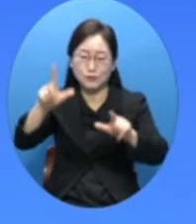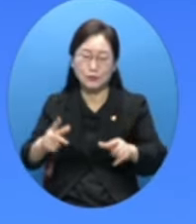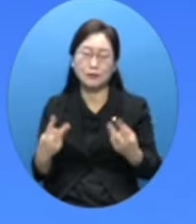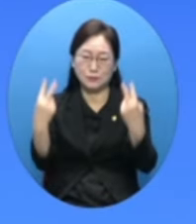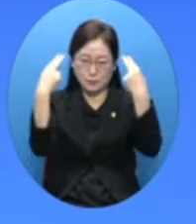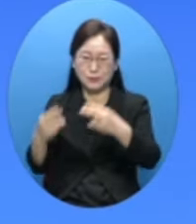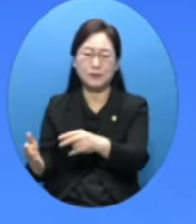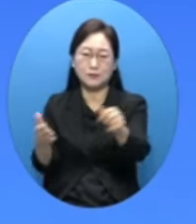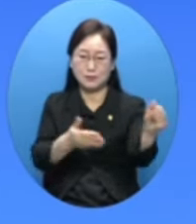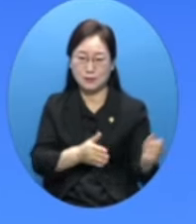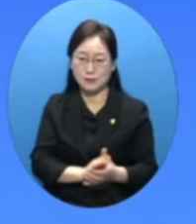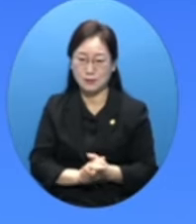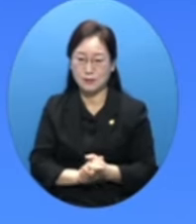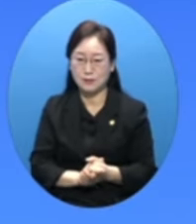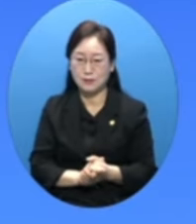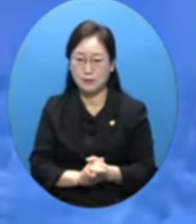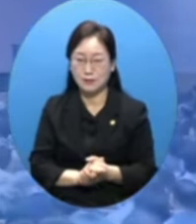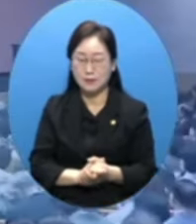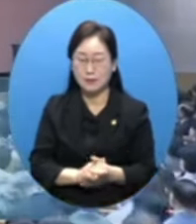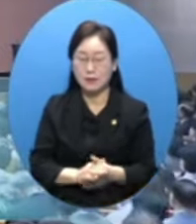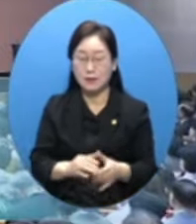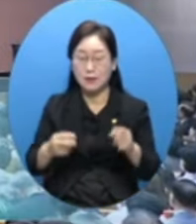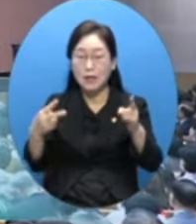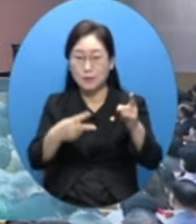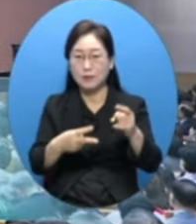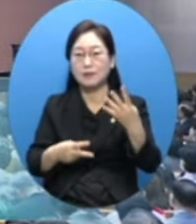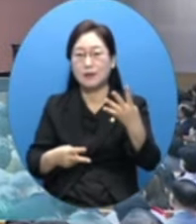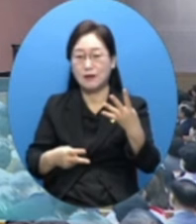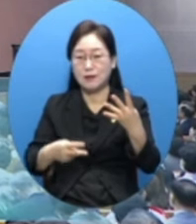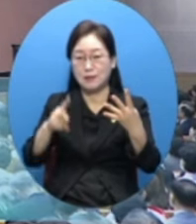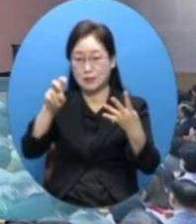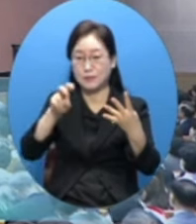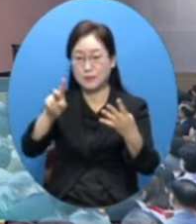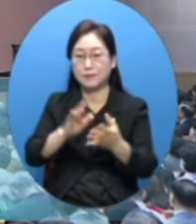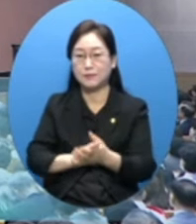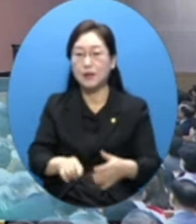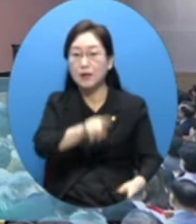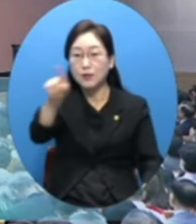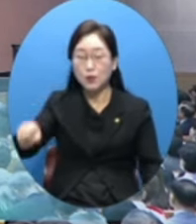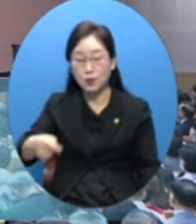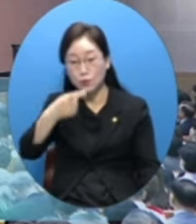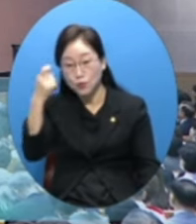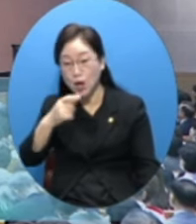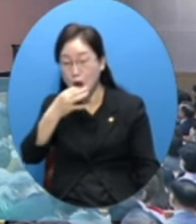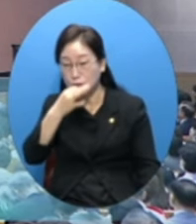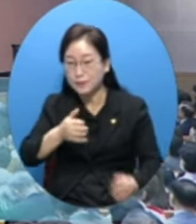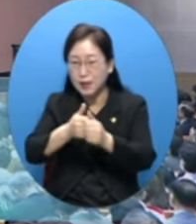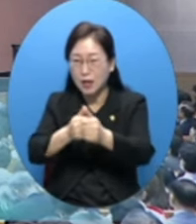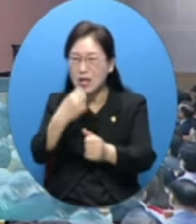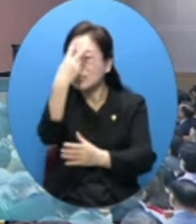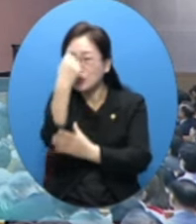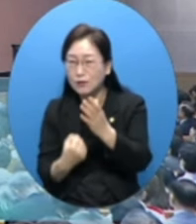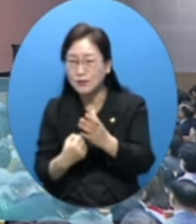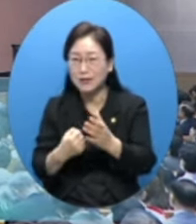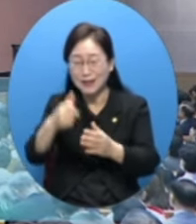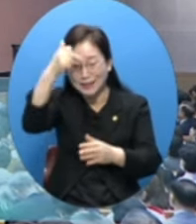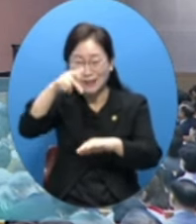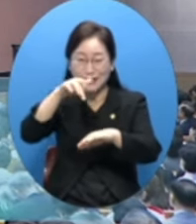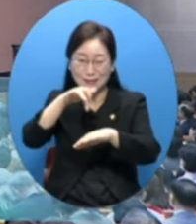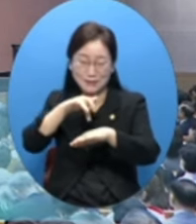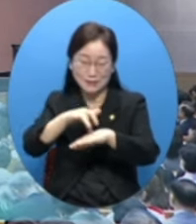것입니다. 에베소서 4장 22절은 말씀합니다. 너희는 유혹의 욕심을 따라 썩어져가는 구습을 따르는